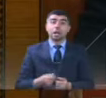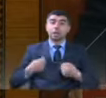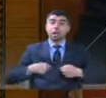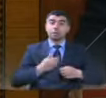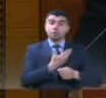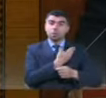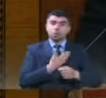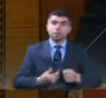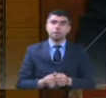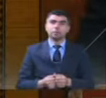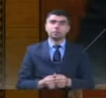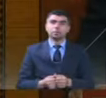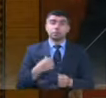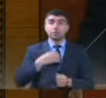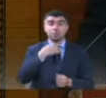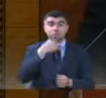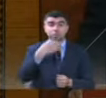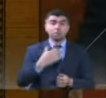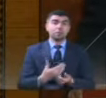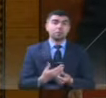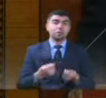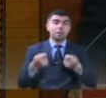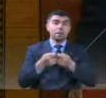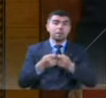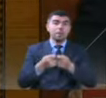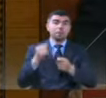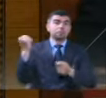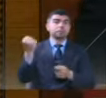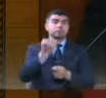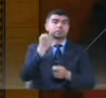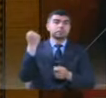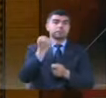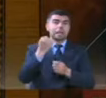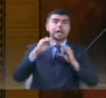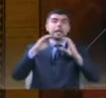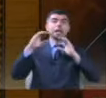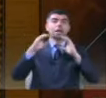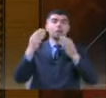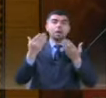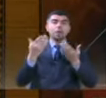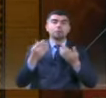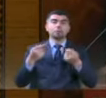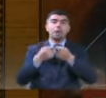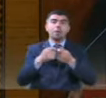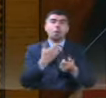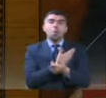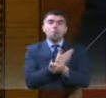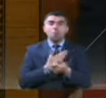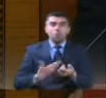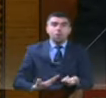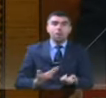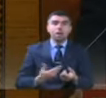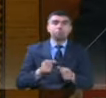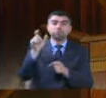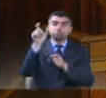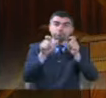الحكومة، إن إثارتنا لموضوع تعثر الحوار الاجتماعي بين الحكومة وأرباب